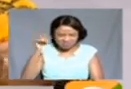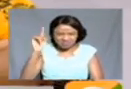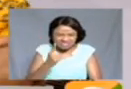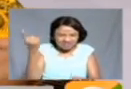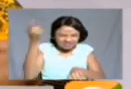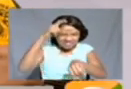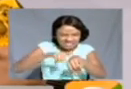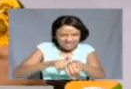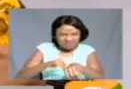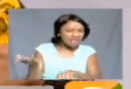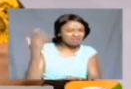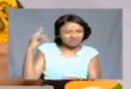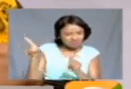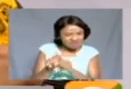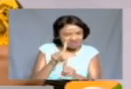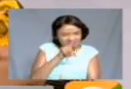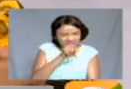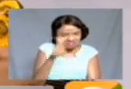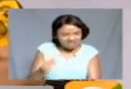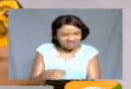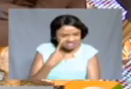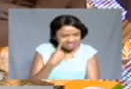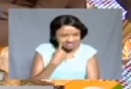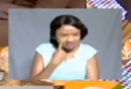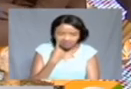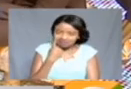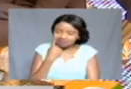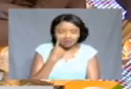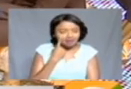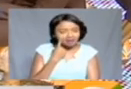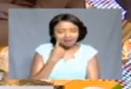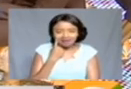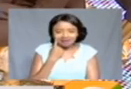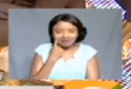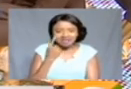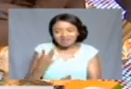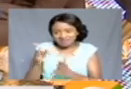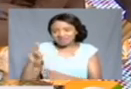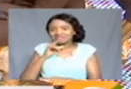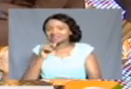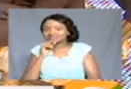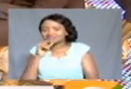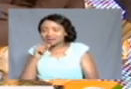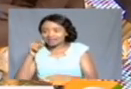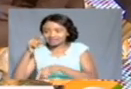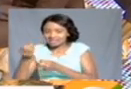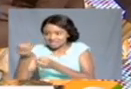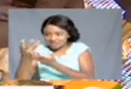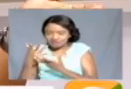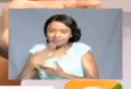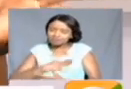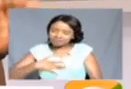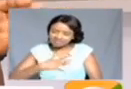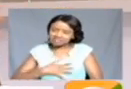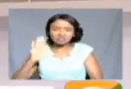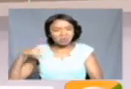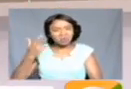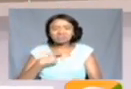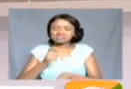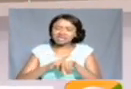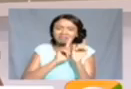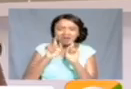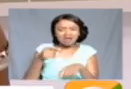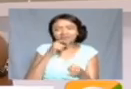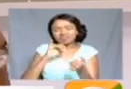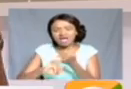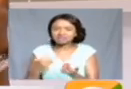alikuwa aziondoe. Usione ubaya. Sasa nyingine inaweza kuwa amepita kwa mama msafari. Na mama msafari akamwambia sasa ukifika kwa mzee wako fanya hivi na hivi na hivi na